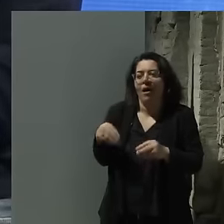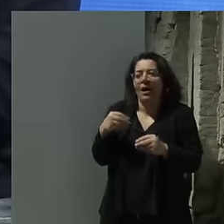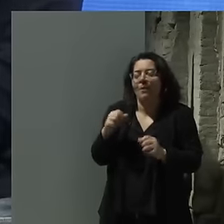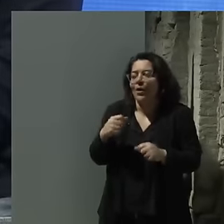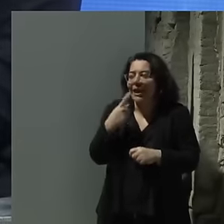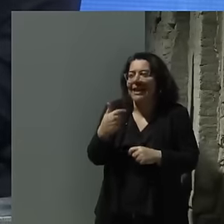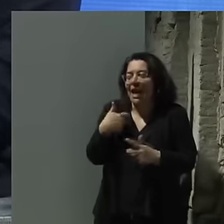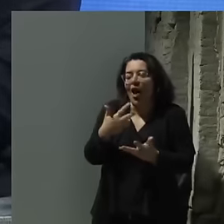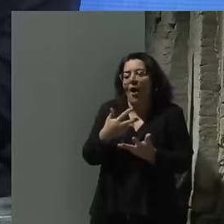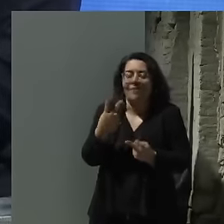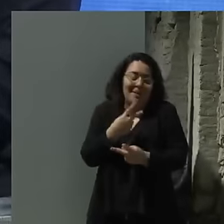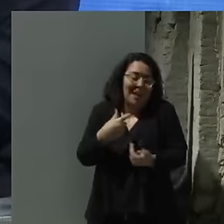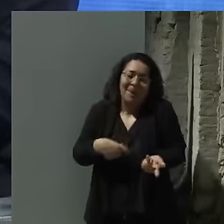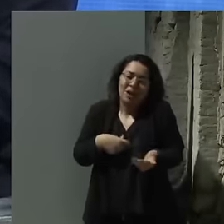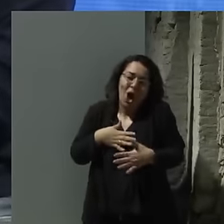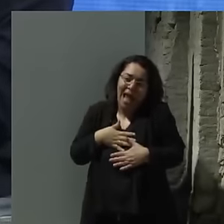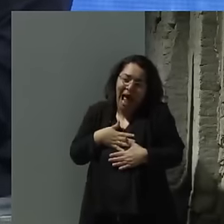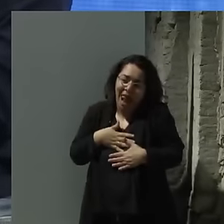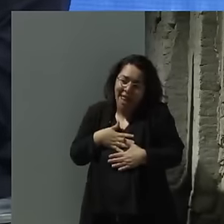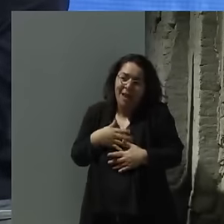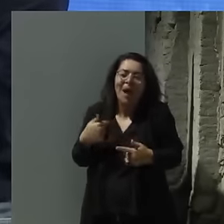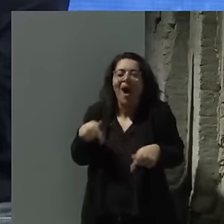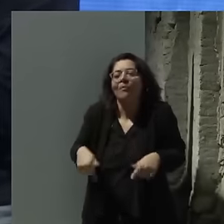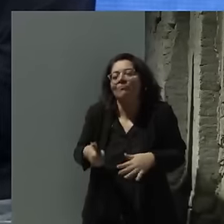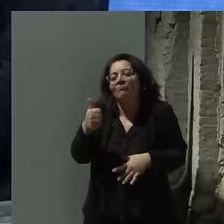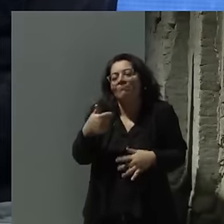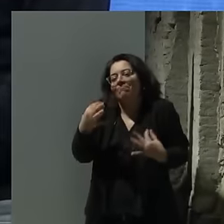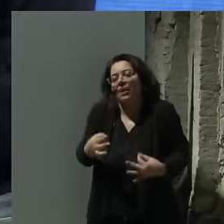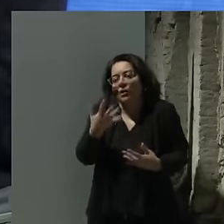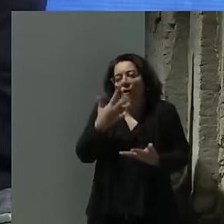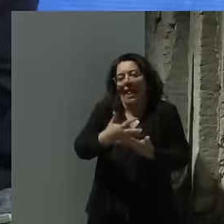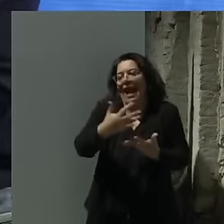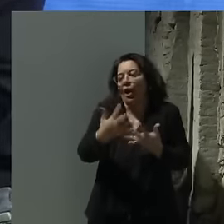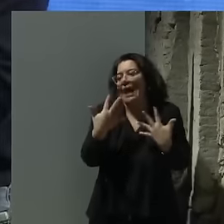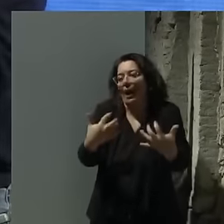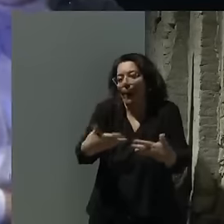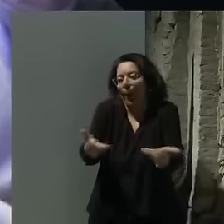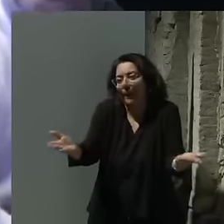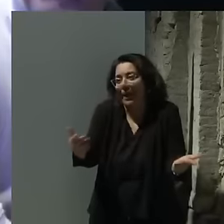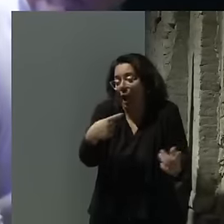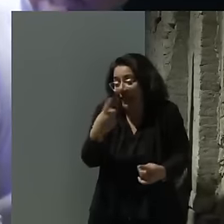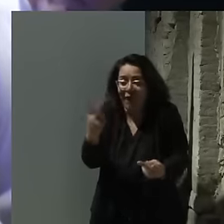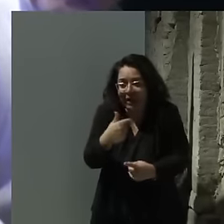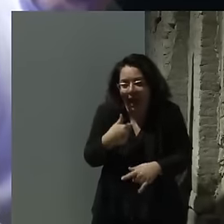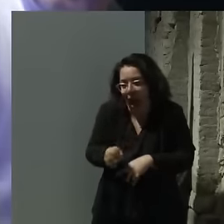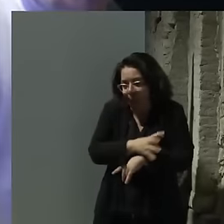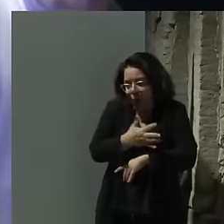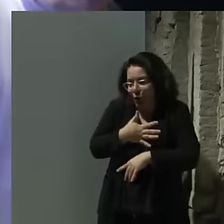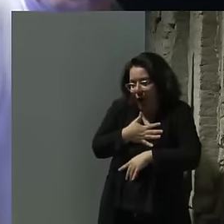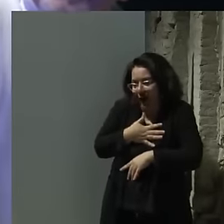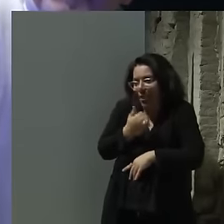pubblico, sono cose personali, quindi scusatemi se non sarò molto... sono emozionato, quindi...